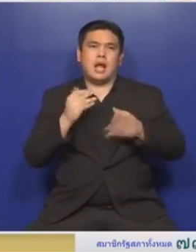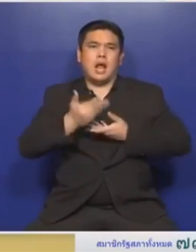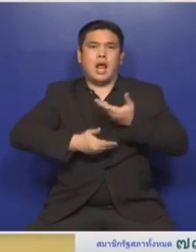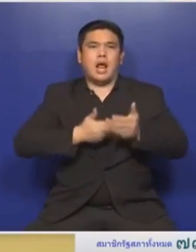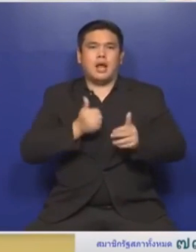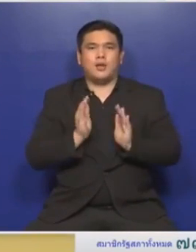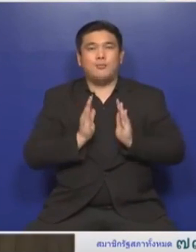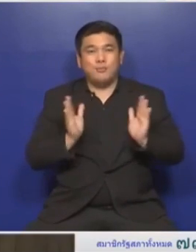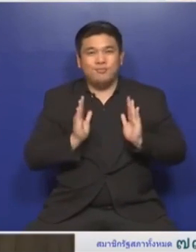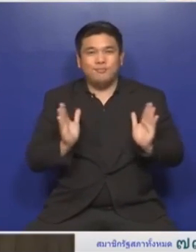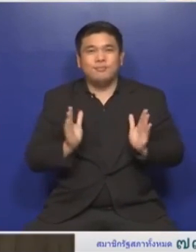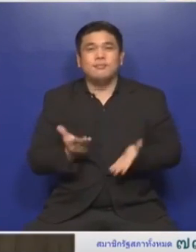บคุมากค preferredขบคุณนะครับ